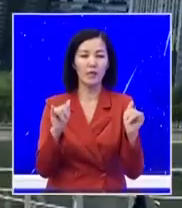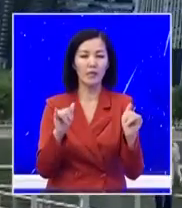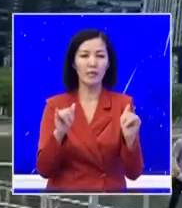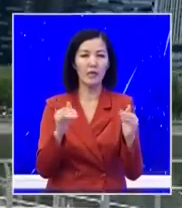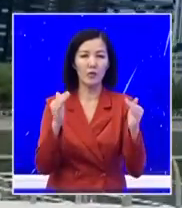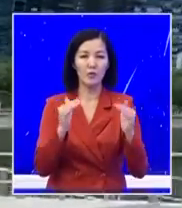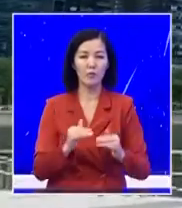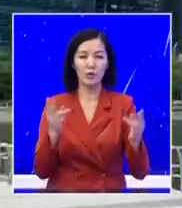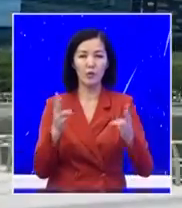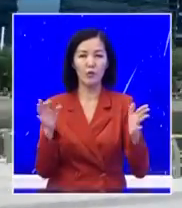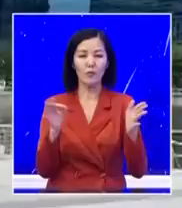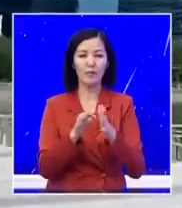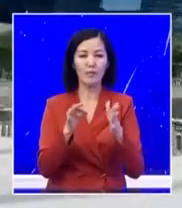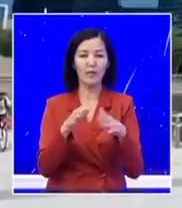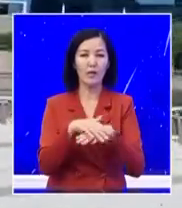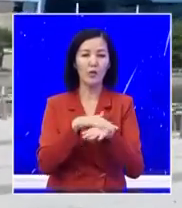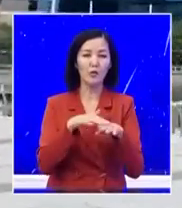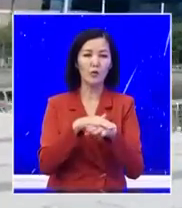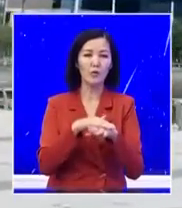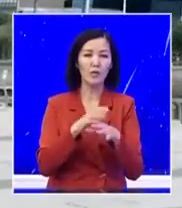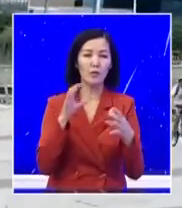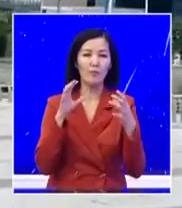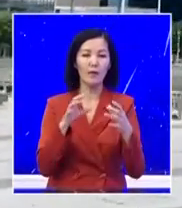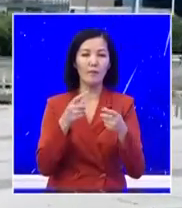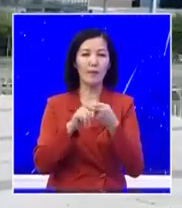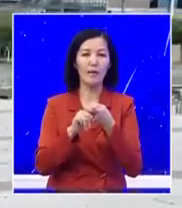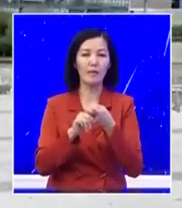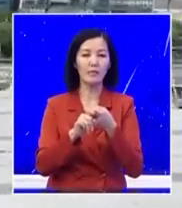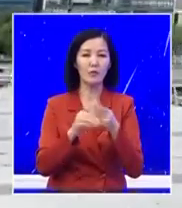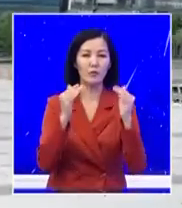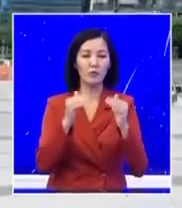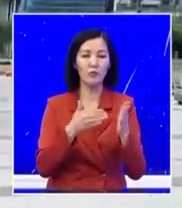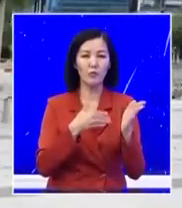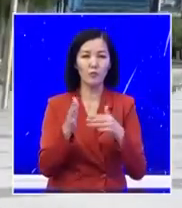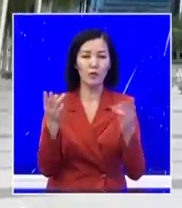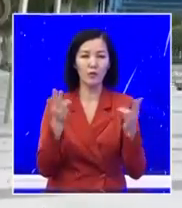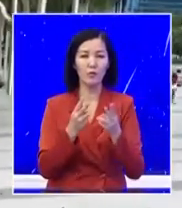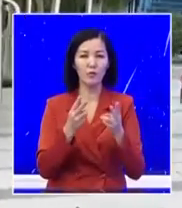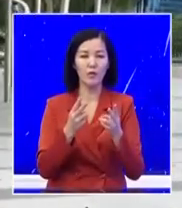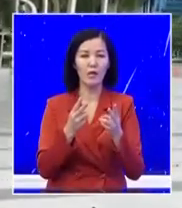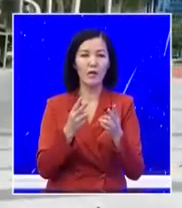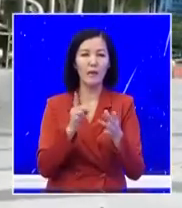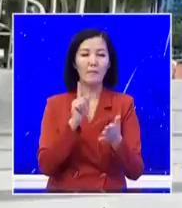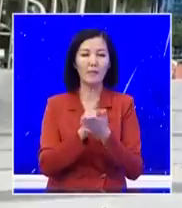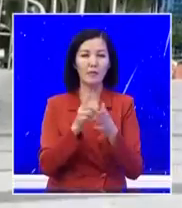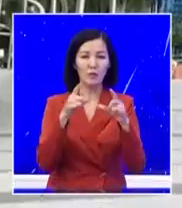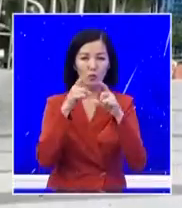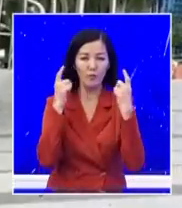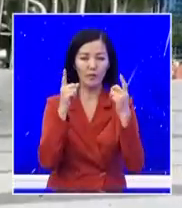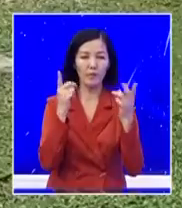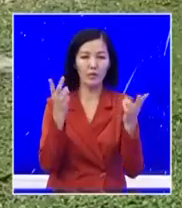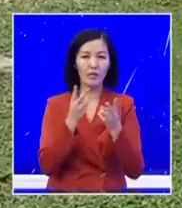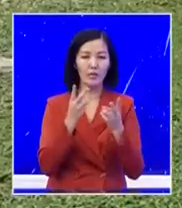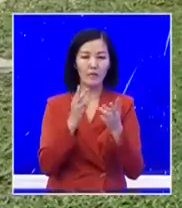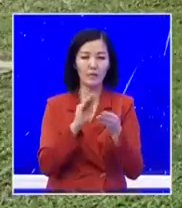отыр. Сондай-ақ тұрғындарды қоғамдық көлікте бір-бірімен байланыс жасауды азайтуға шақырды. Елде міндетті түрде қорғаныс маскаларын кию